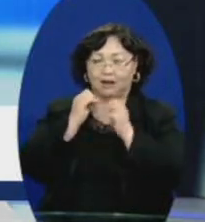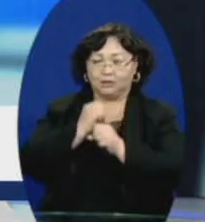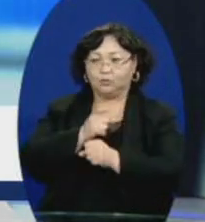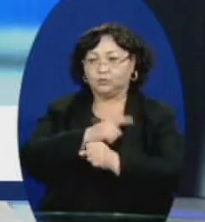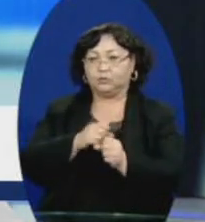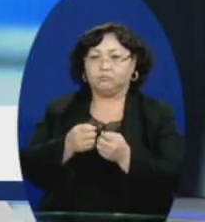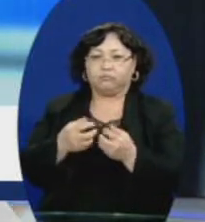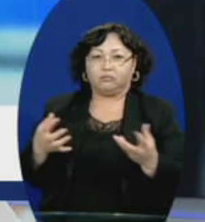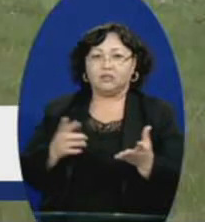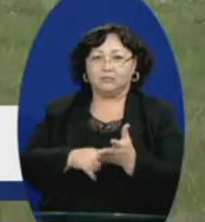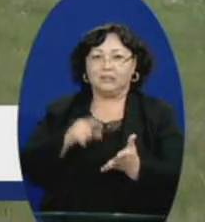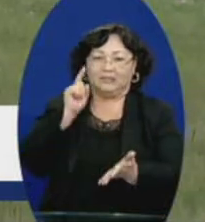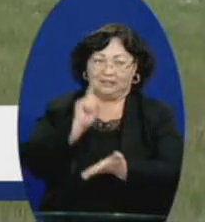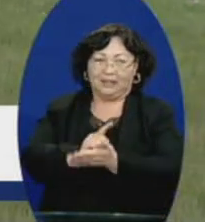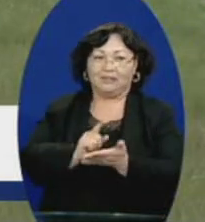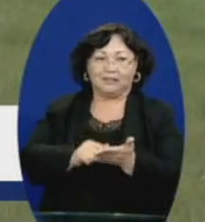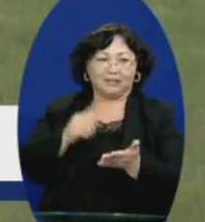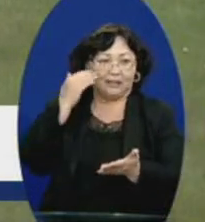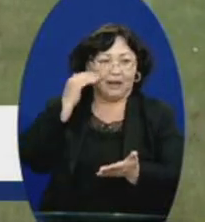болж байна.